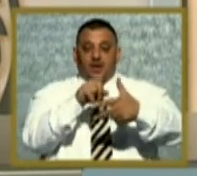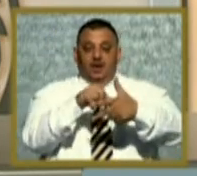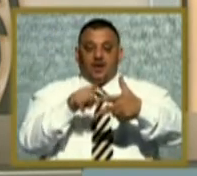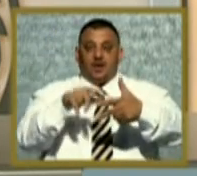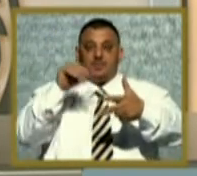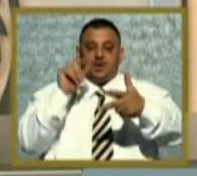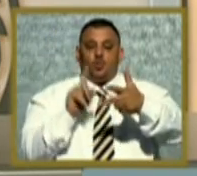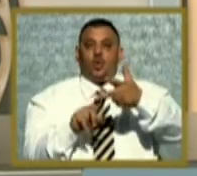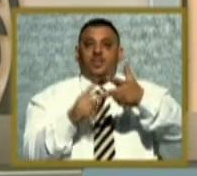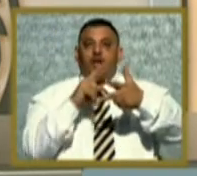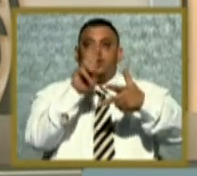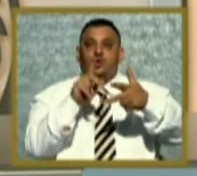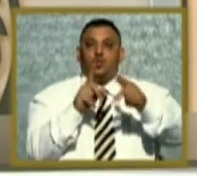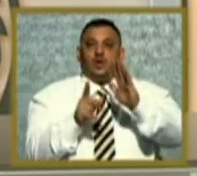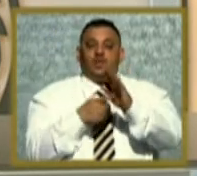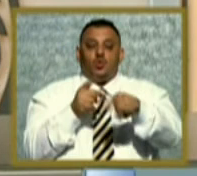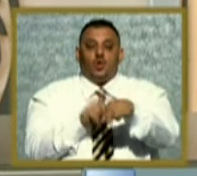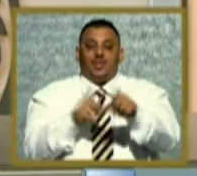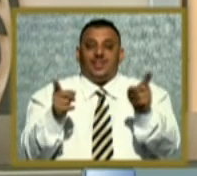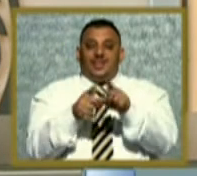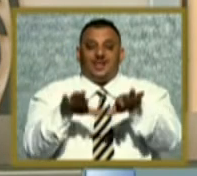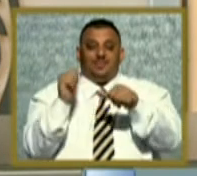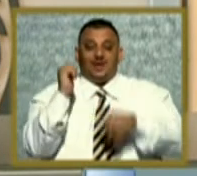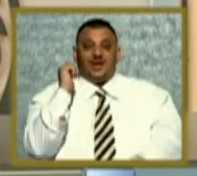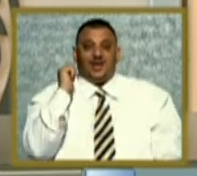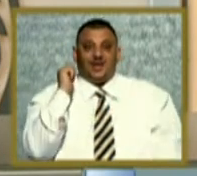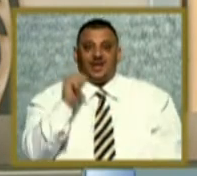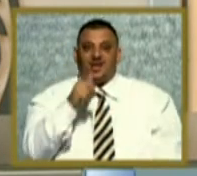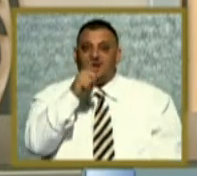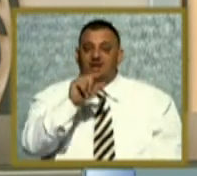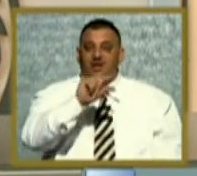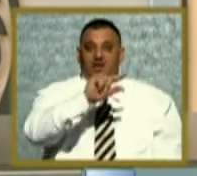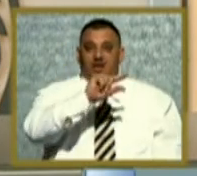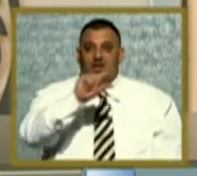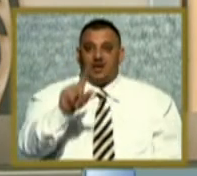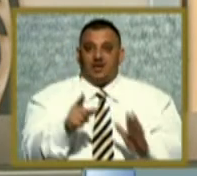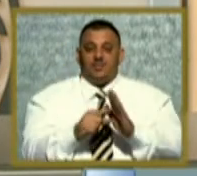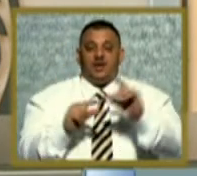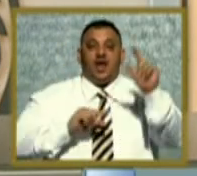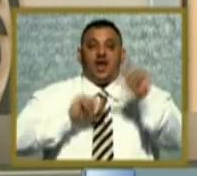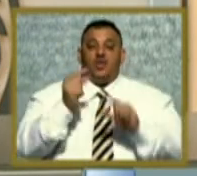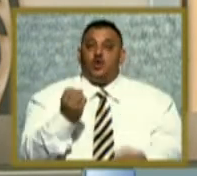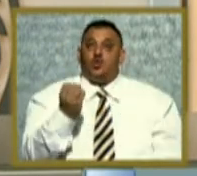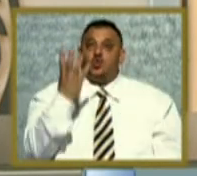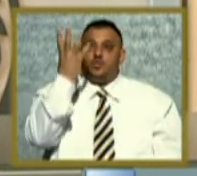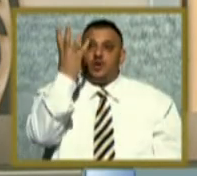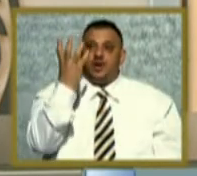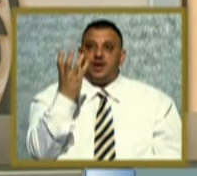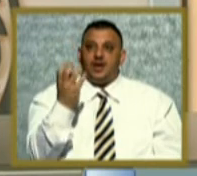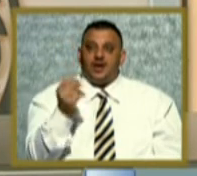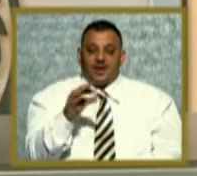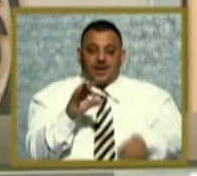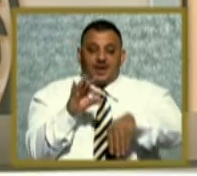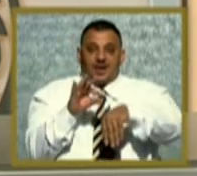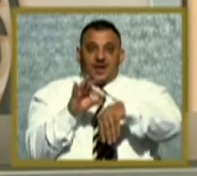2، وبقي سؤال واحد ضاق الوقت عن الإجابة عليه. تقول: بالنسبة لأذكار الصباح والمساء، هل الإنسان إذا